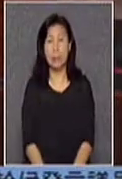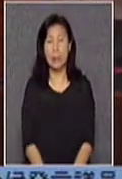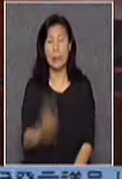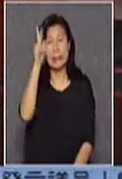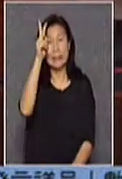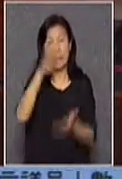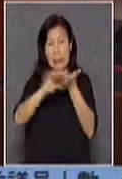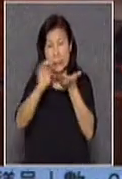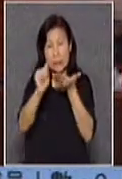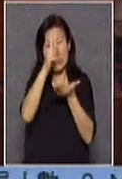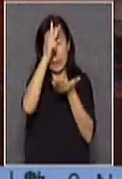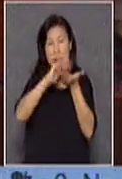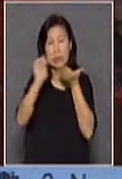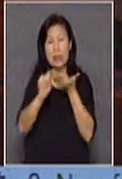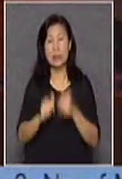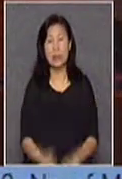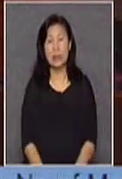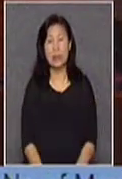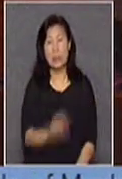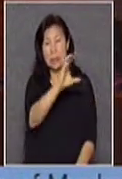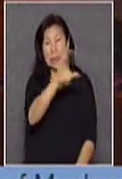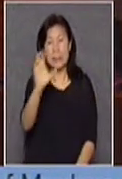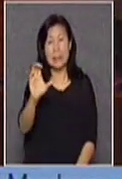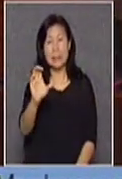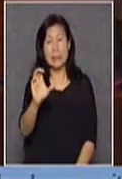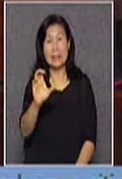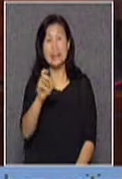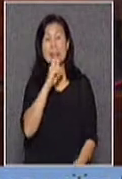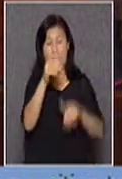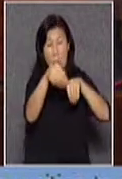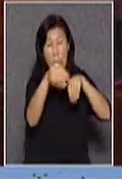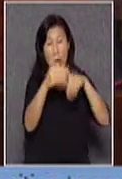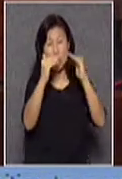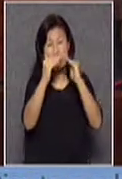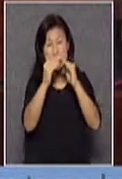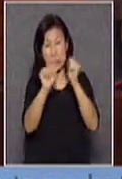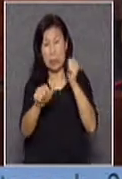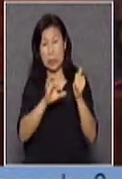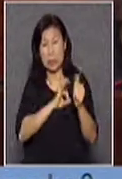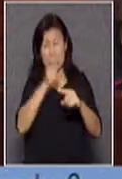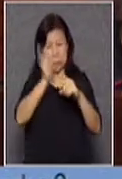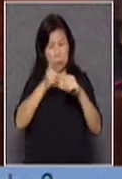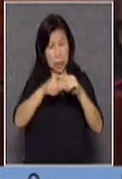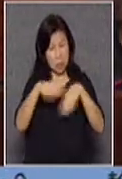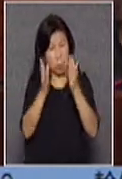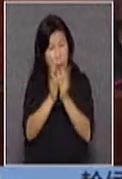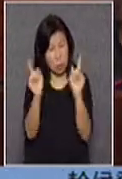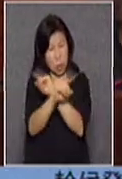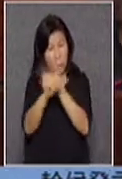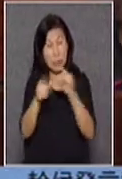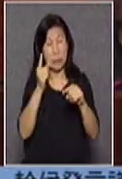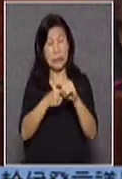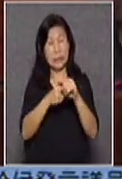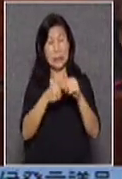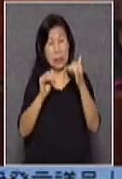題，係嘛？家下所謂長洲鄉事委員會呢班，即係我相信絕大部分並非真正嘅原居民，呢一班